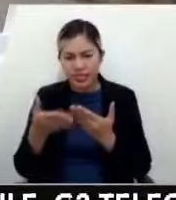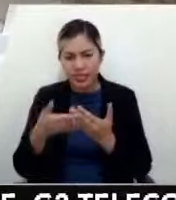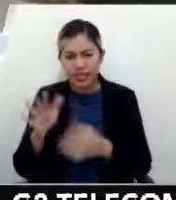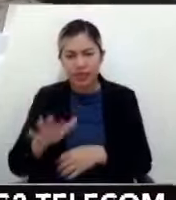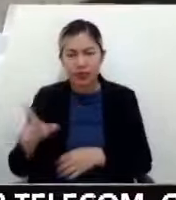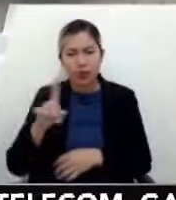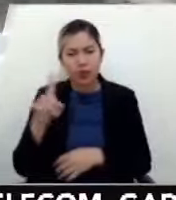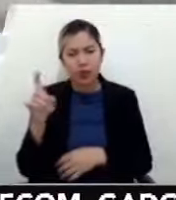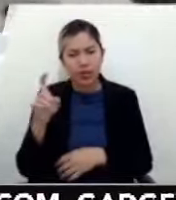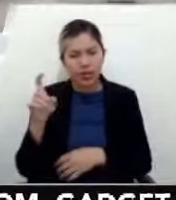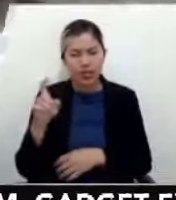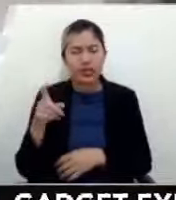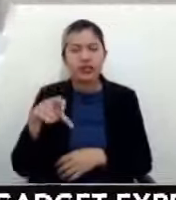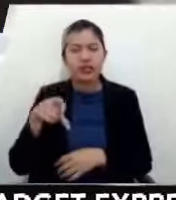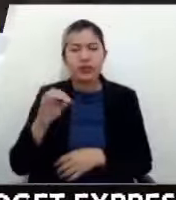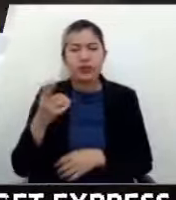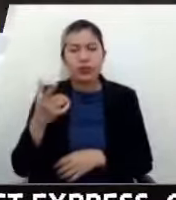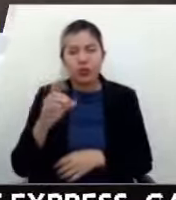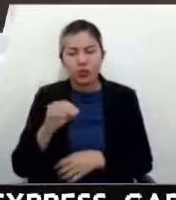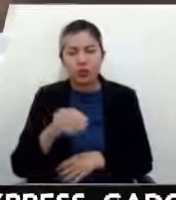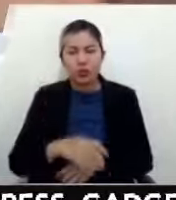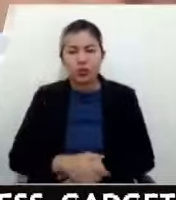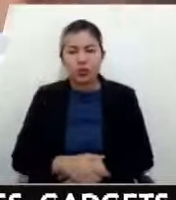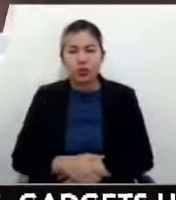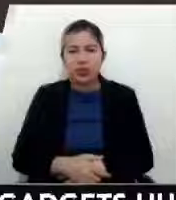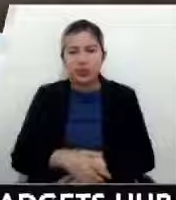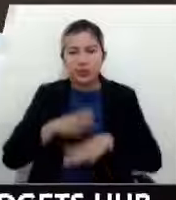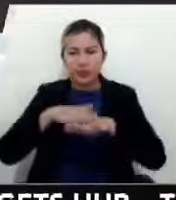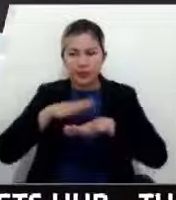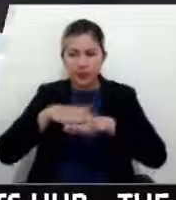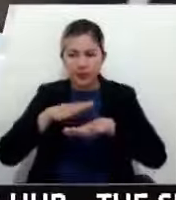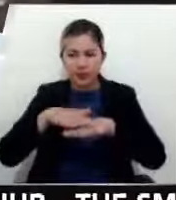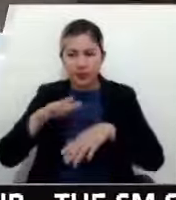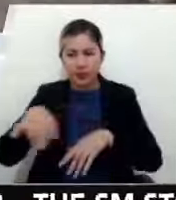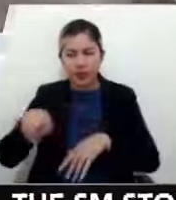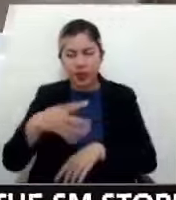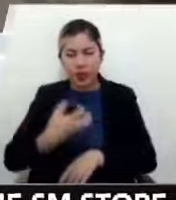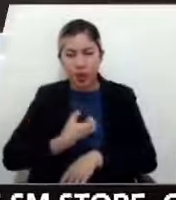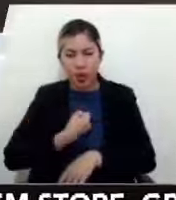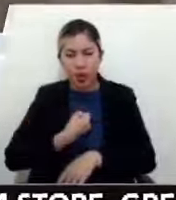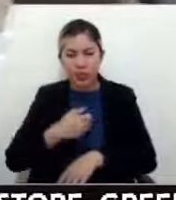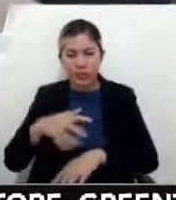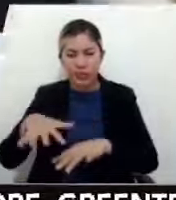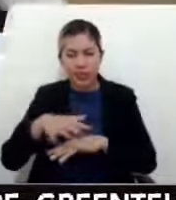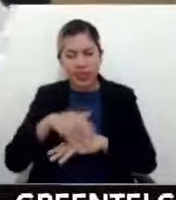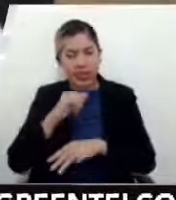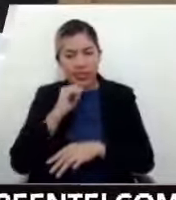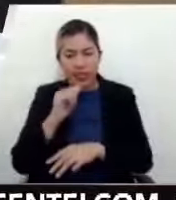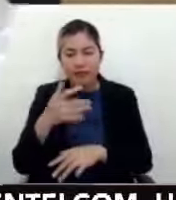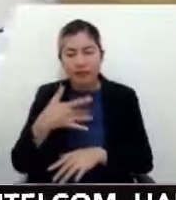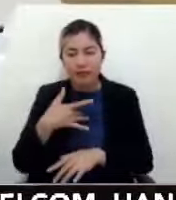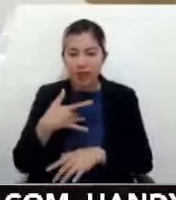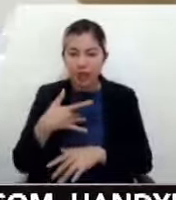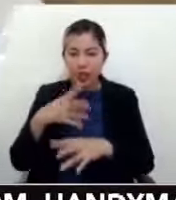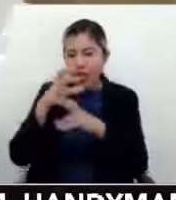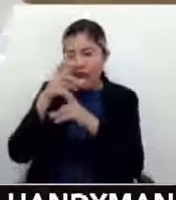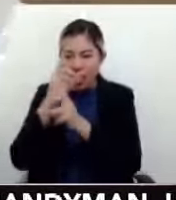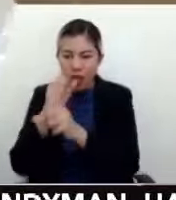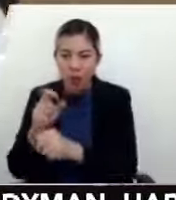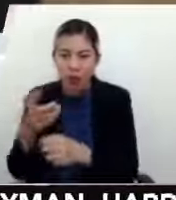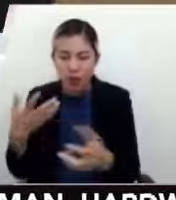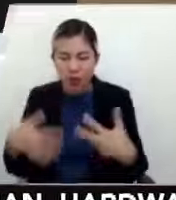Pogo. Nagbabala rin sila sa mga property owner na huwag masisilaw sa alok na pera ng mga Pogo operator na naghahanap